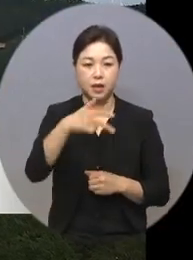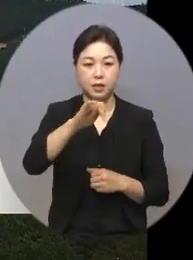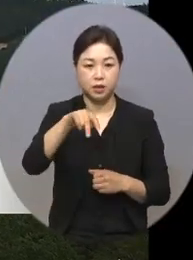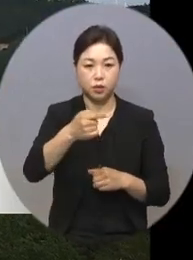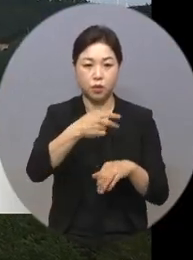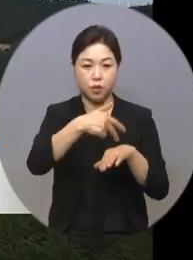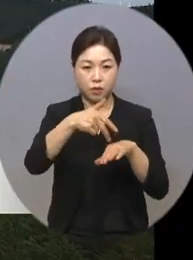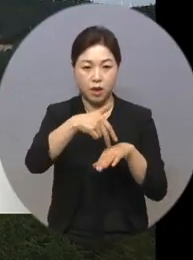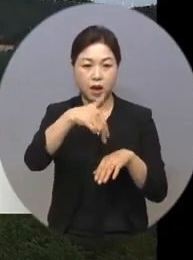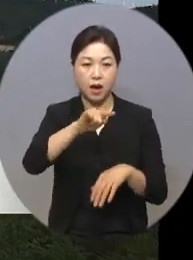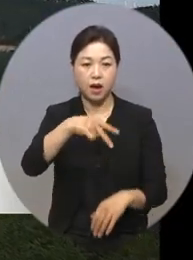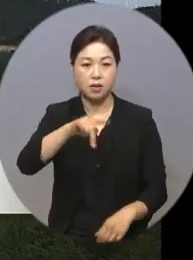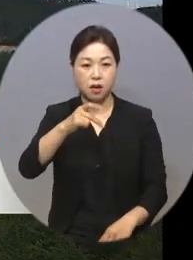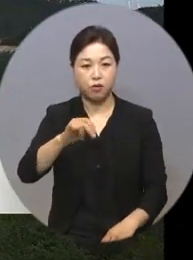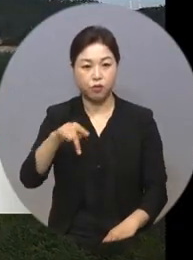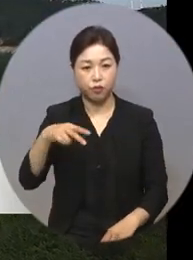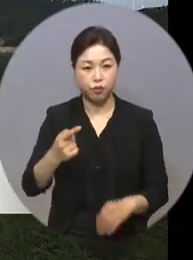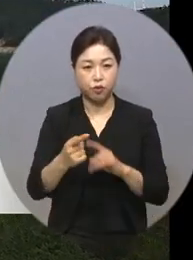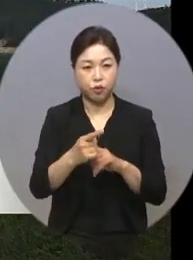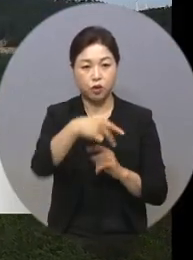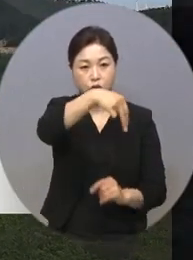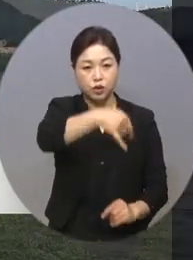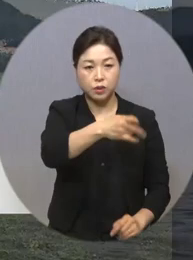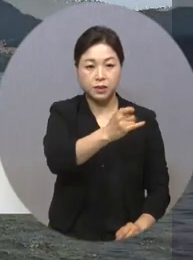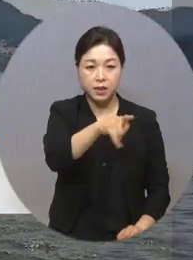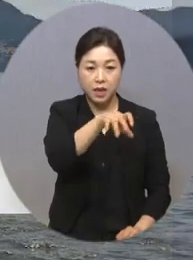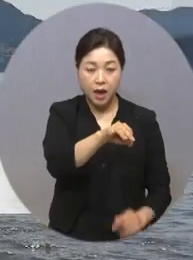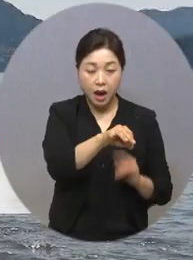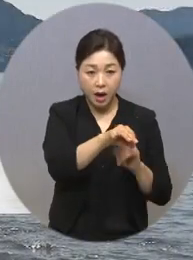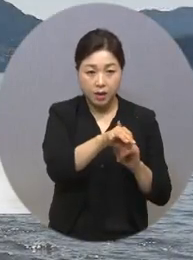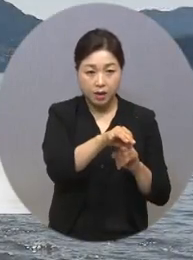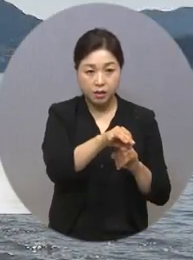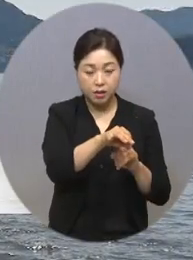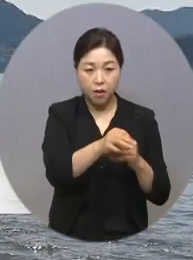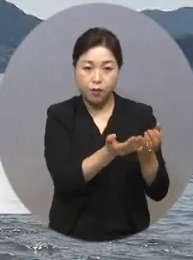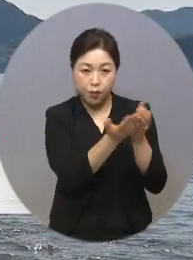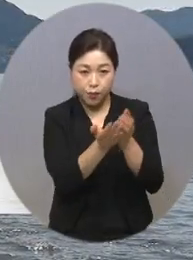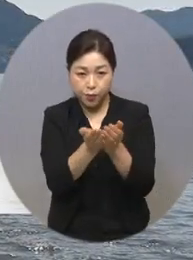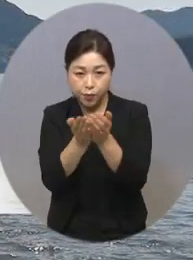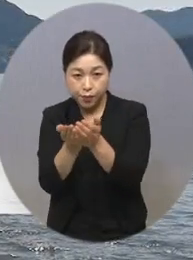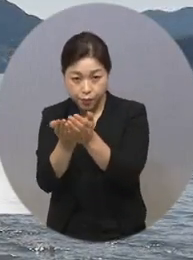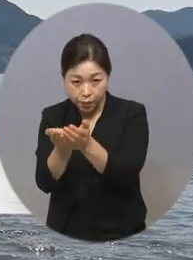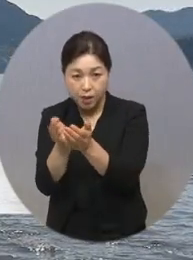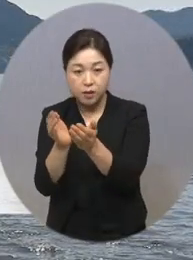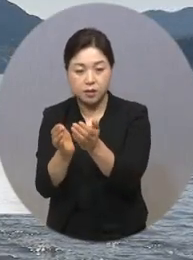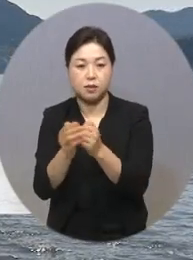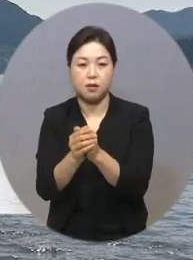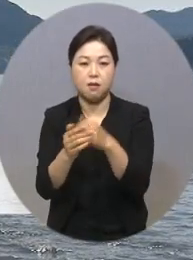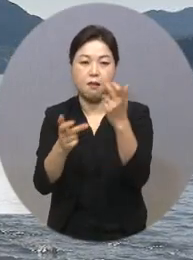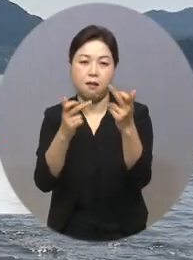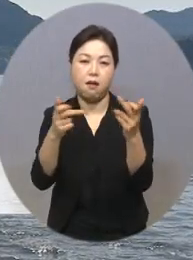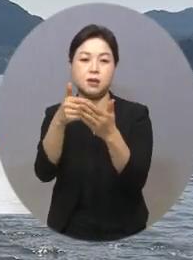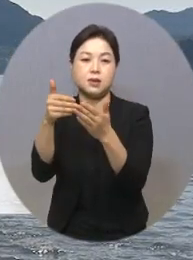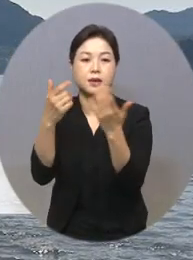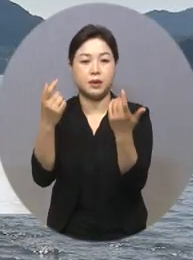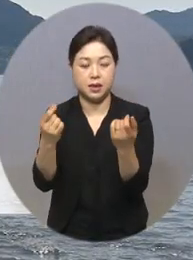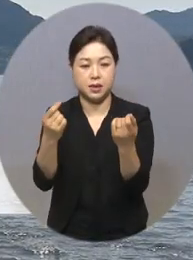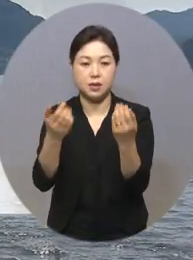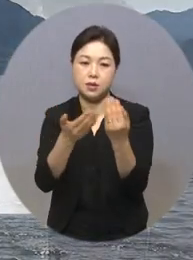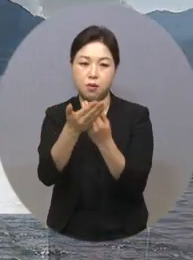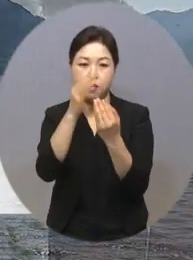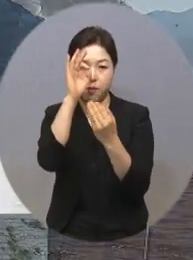진도의 가사군도는 쉬미양에서 출발하는 진도관광 유람선을 타고 산수와 같은 군도를 관망할 수